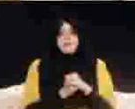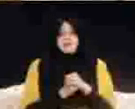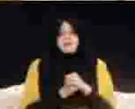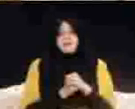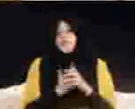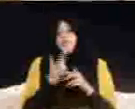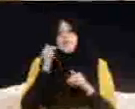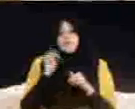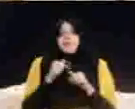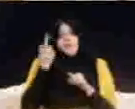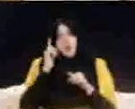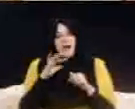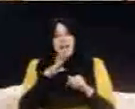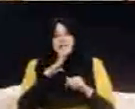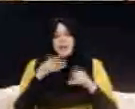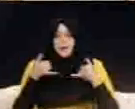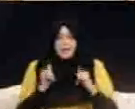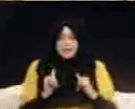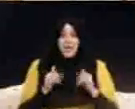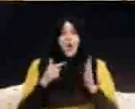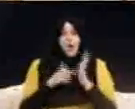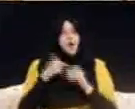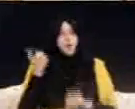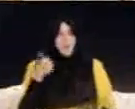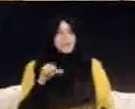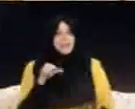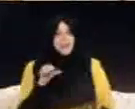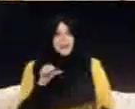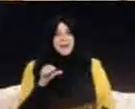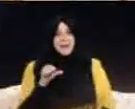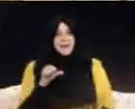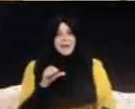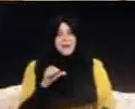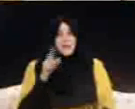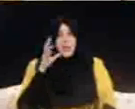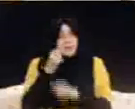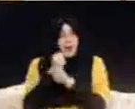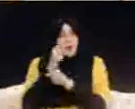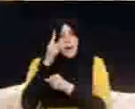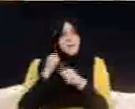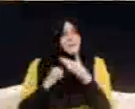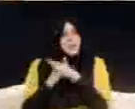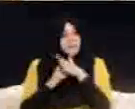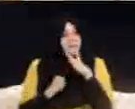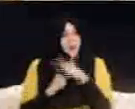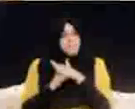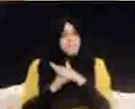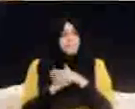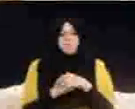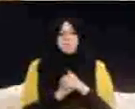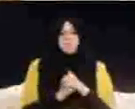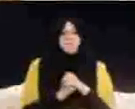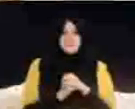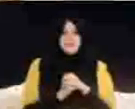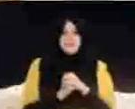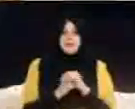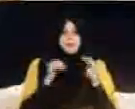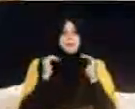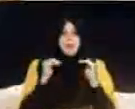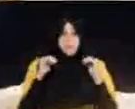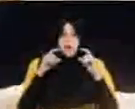مطلوبة مع الاستطاعة. اتقوا الله ما استطعتم، هكذا إنسان يمسك مصحف الآن حتى الصورة،